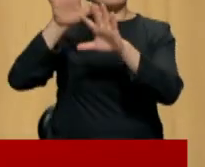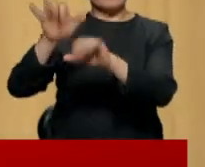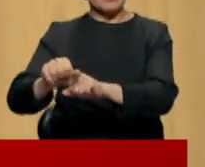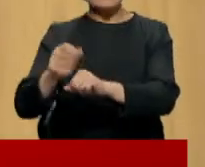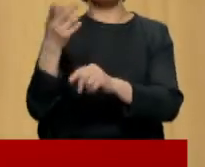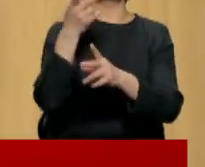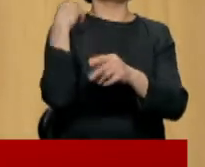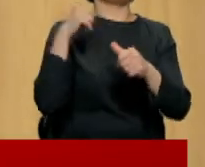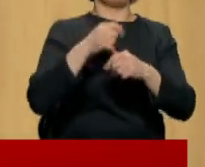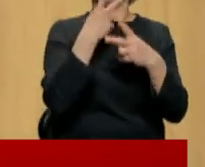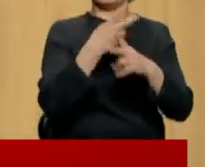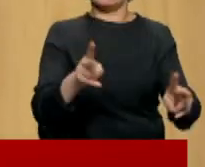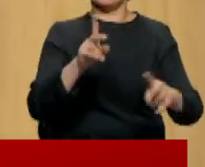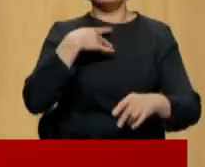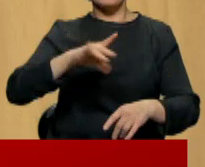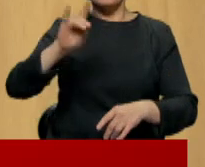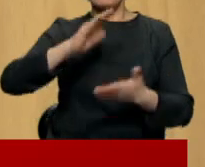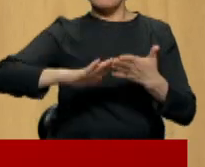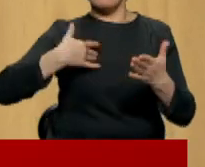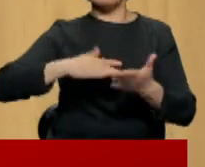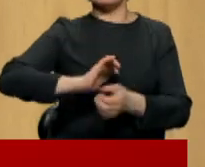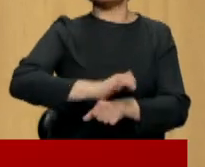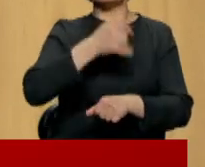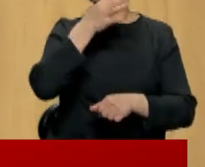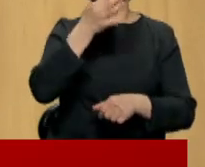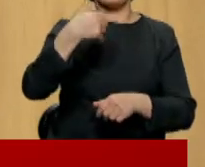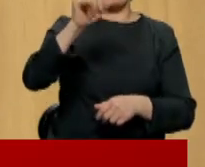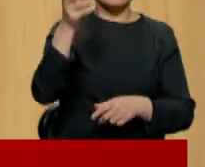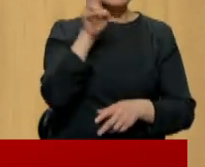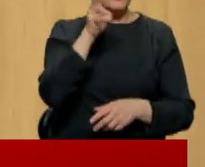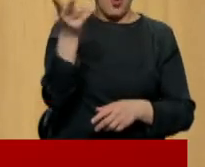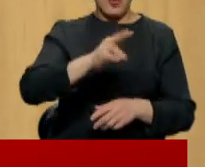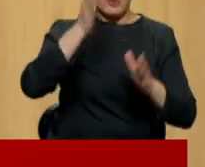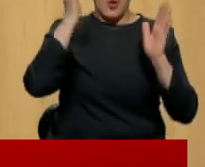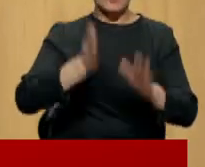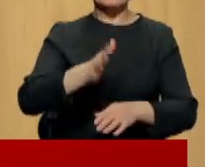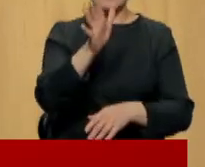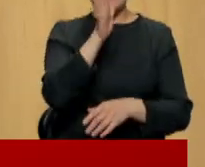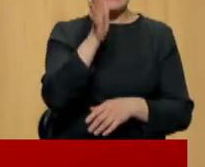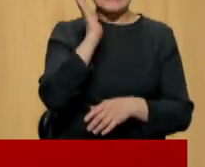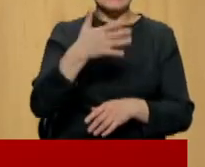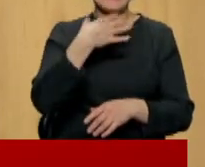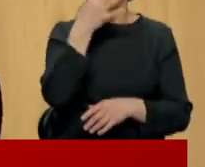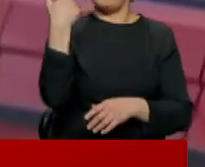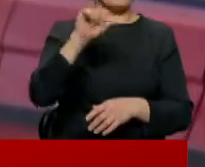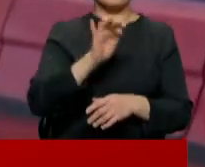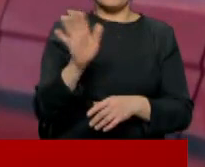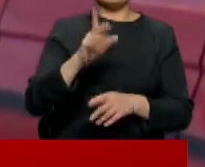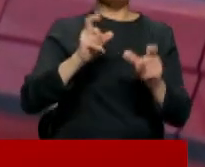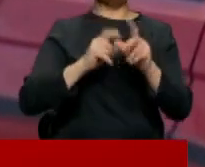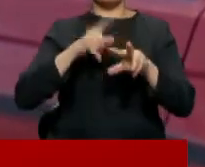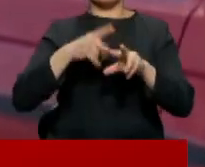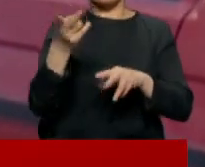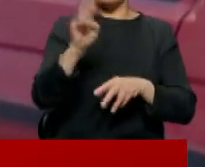bir ülküdaşımı ezdirmeyeceğim. Sonu ölüm de olsa surda gerik açtırmayacağım. Sinan